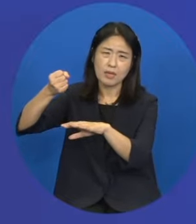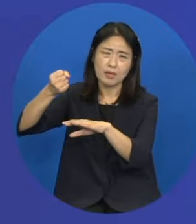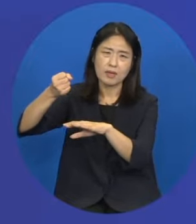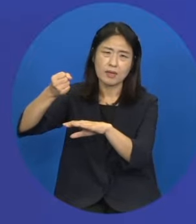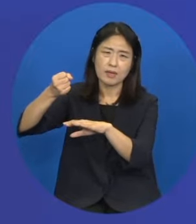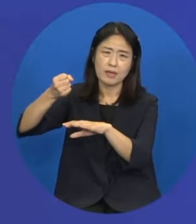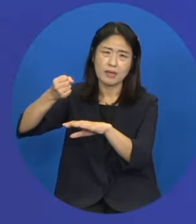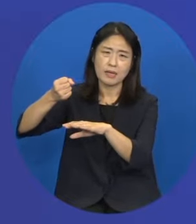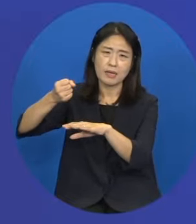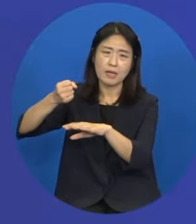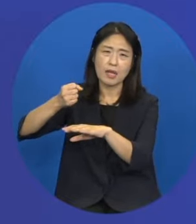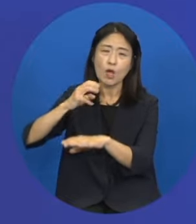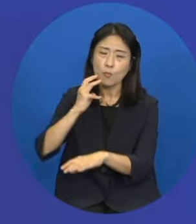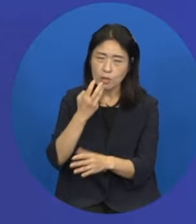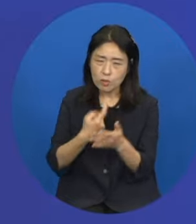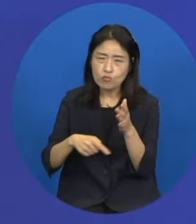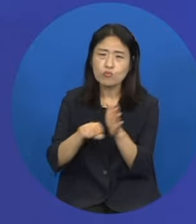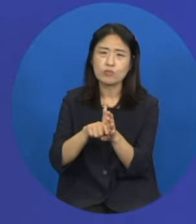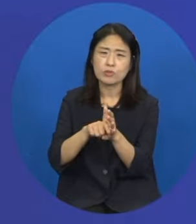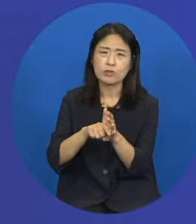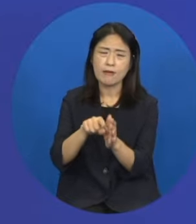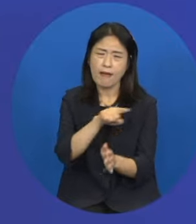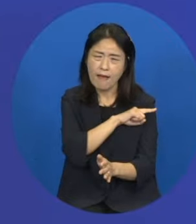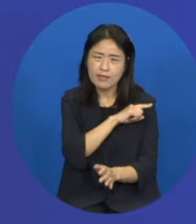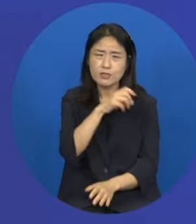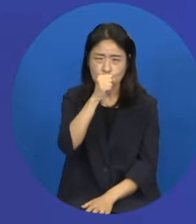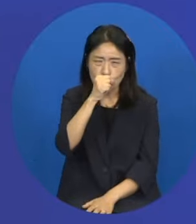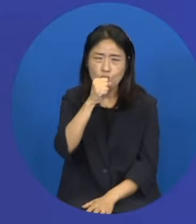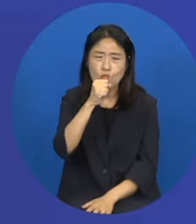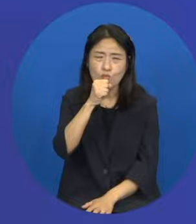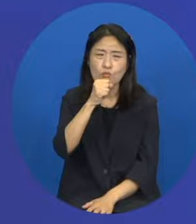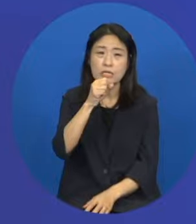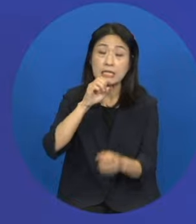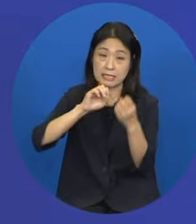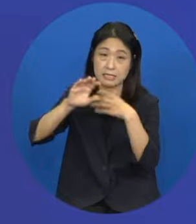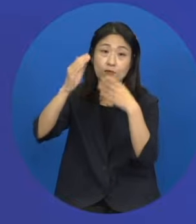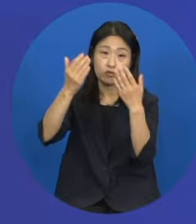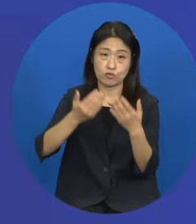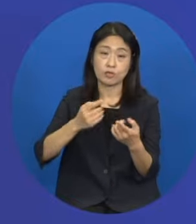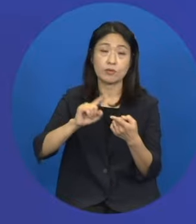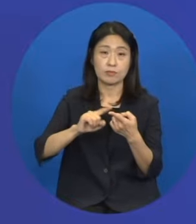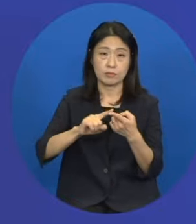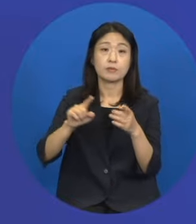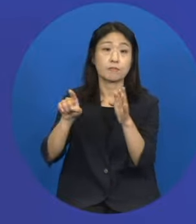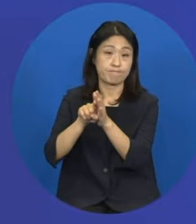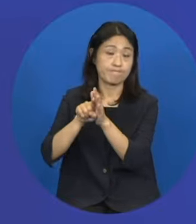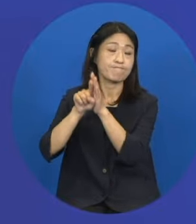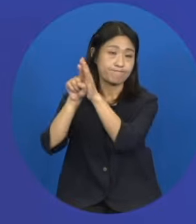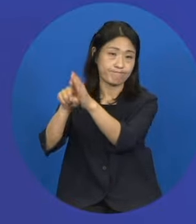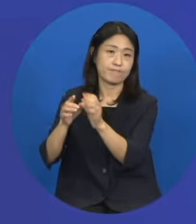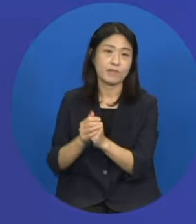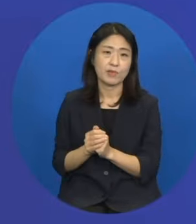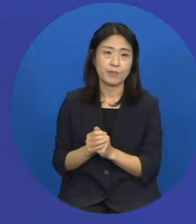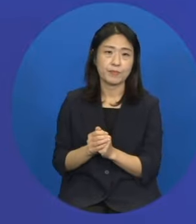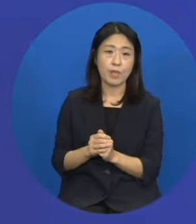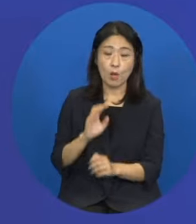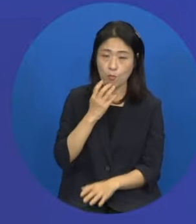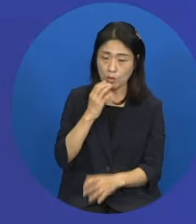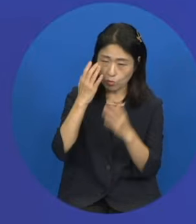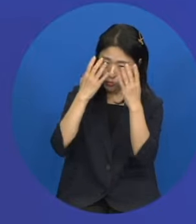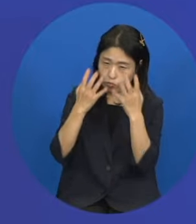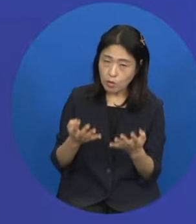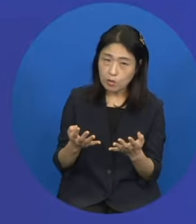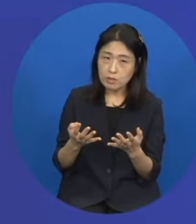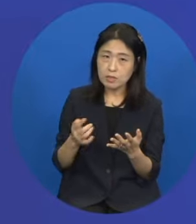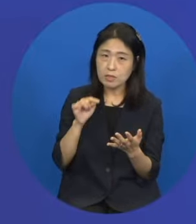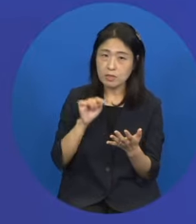하나님께서 베드로를 위해 가장 좋은 것을 주시라 믿습니다. 그렇게 기도를 했을 거라는 거예요. 그래서 풀려났을 때 어떻게 보면 예상을